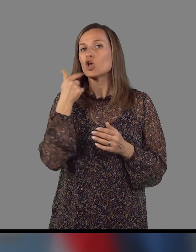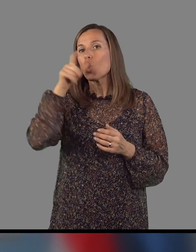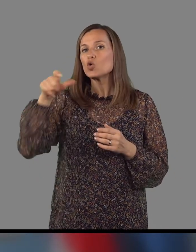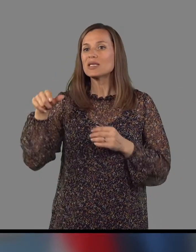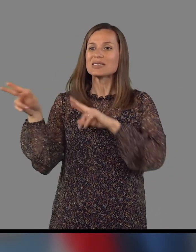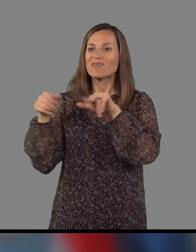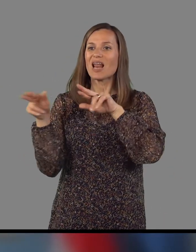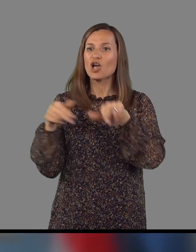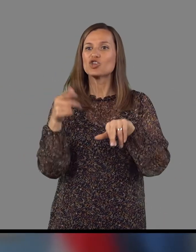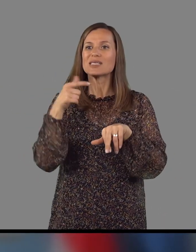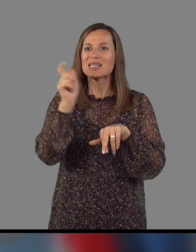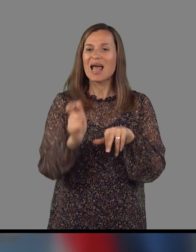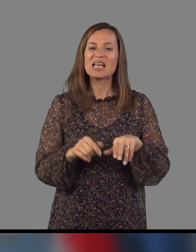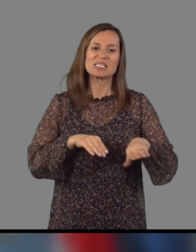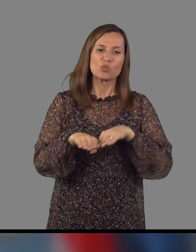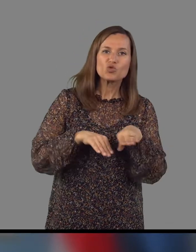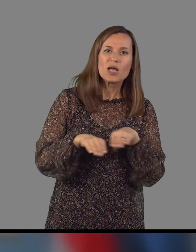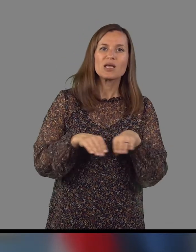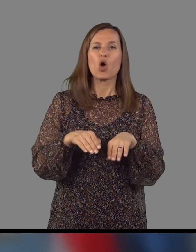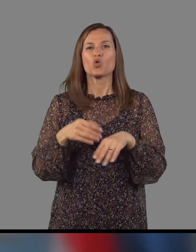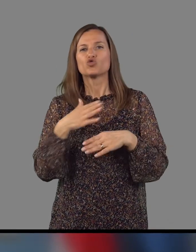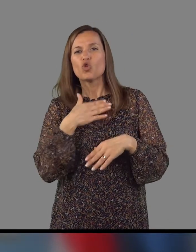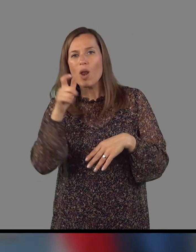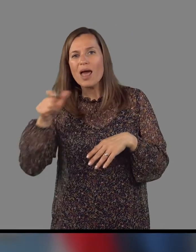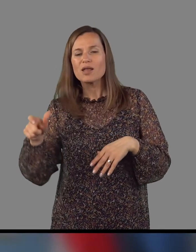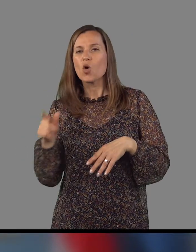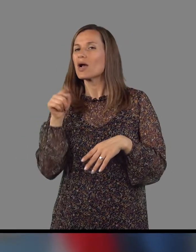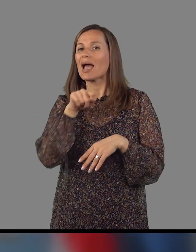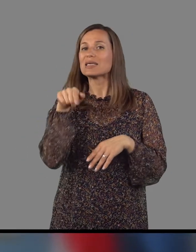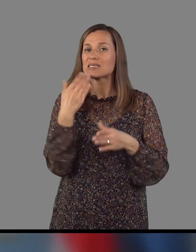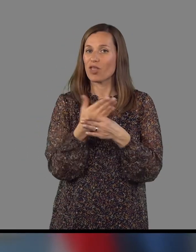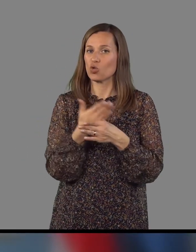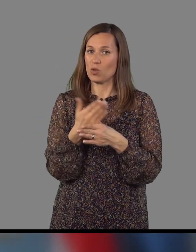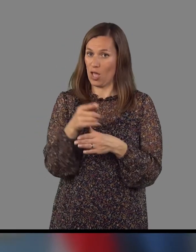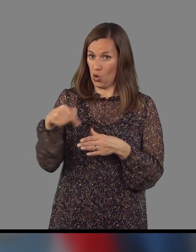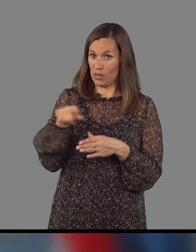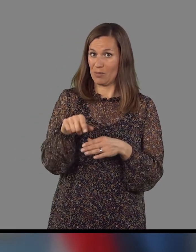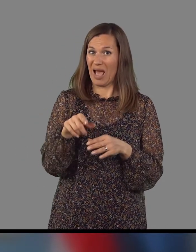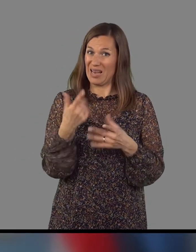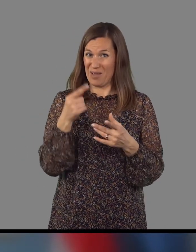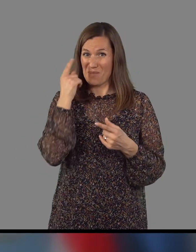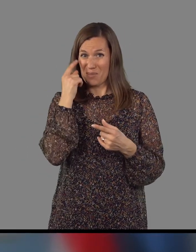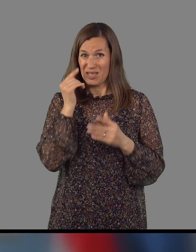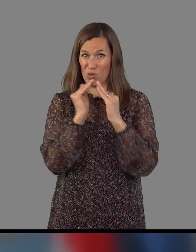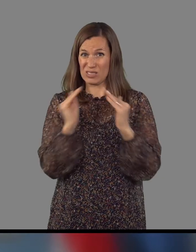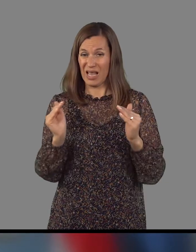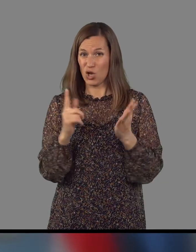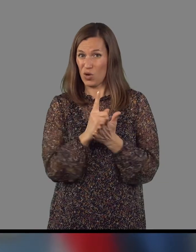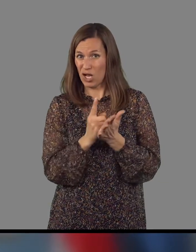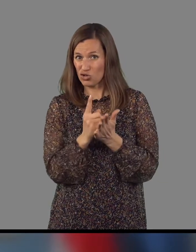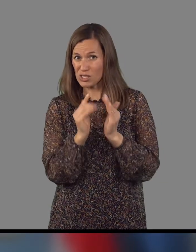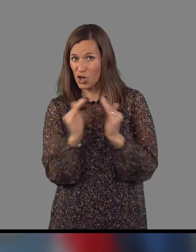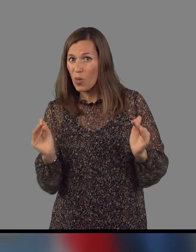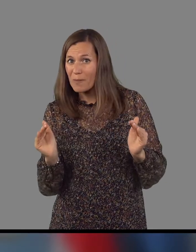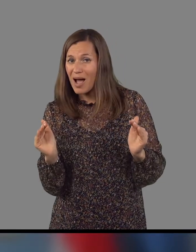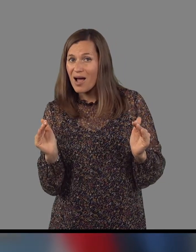počitnic v Italiji, ogromno počulajo, smučajo. Kaj svetujete tem, da je smiselno, da ostanejo neko obdobje